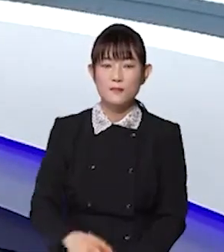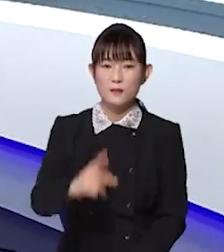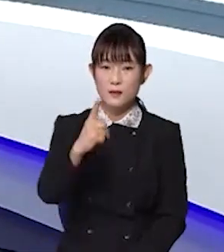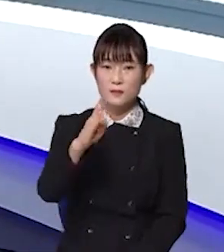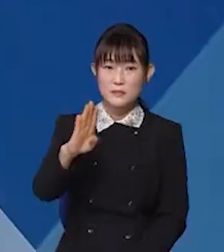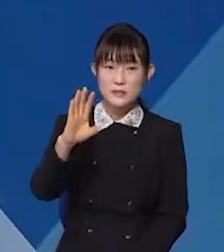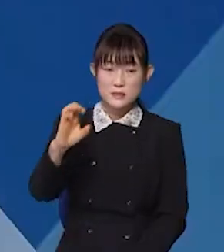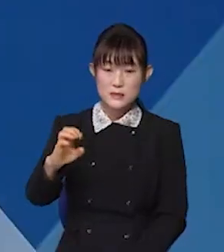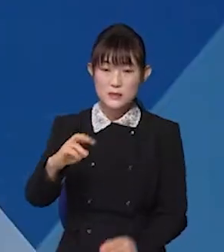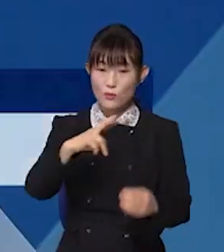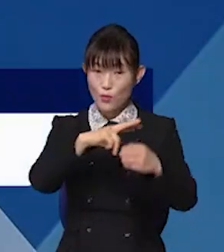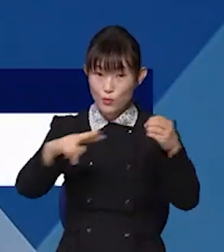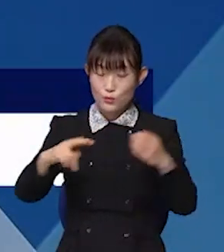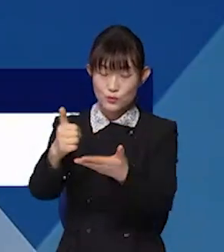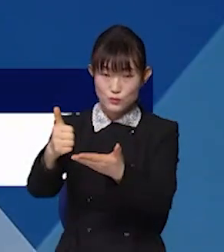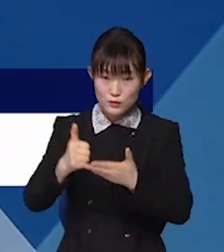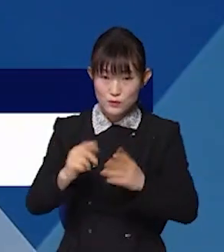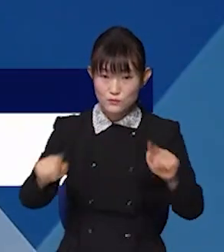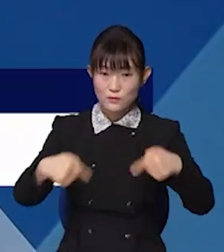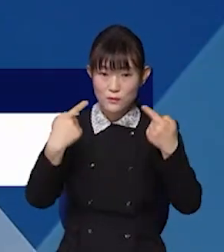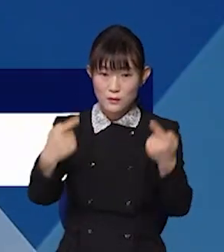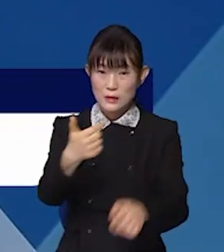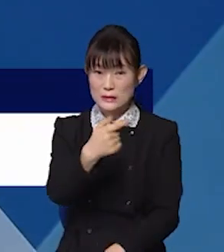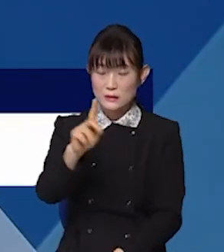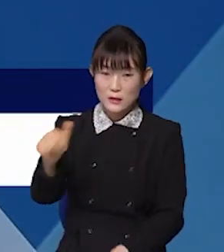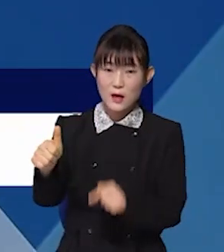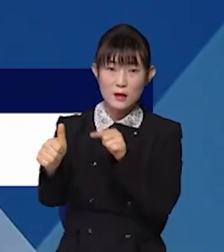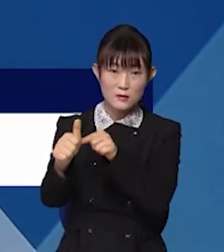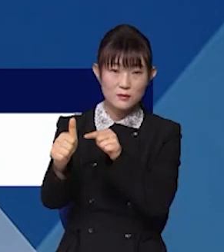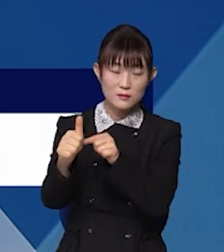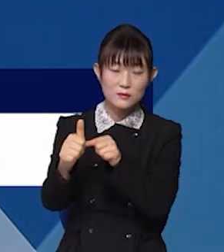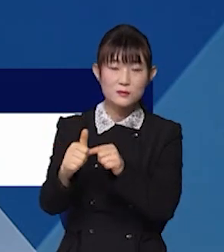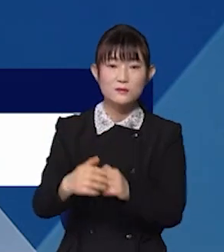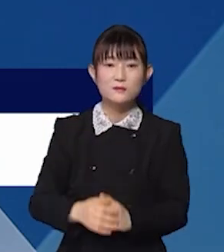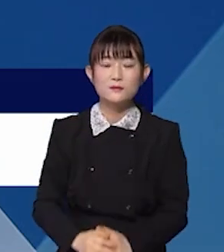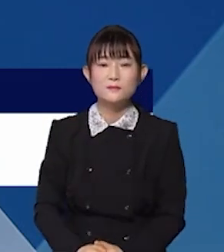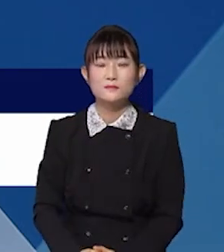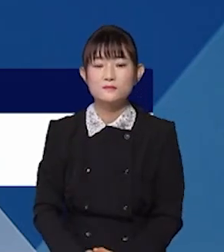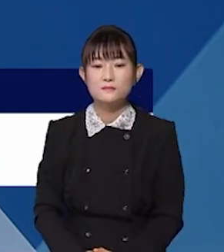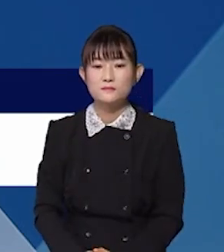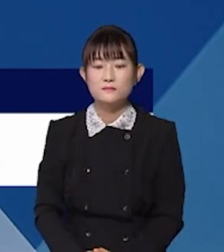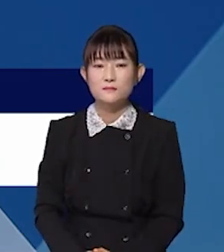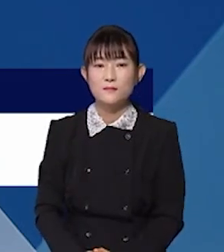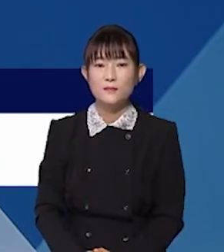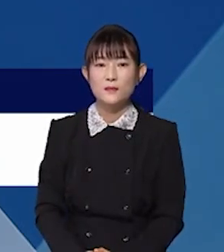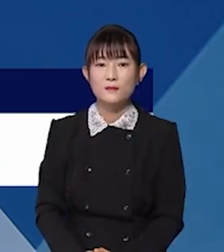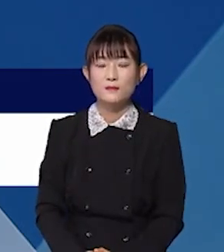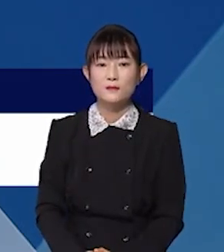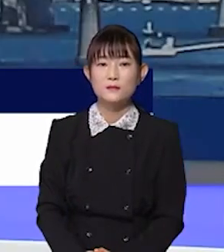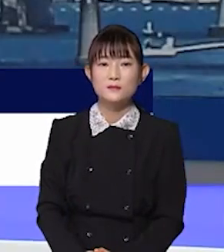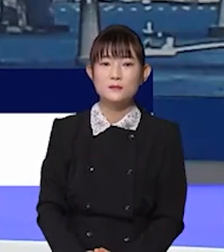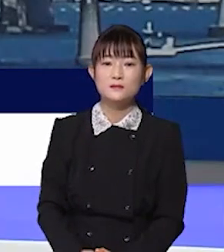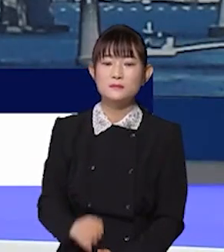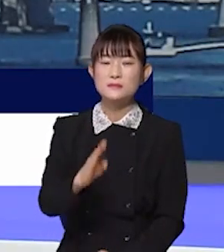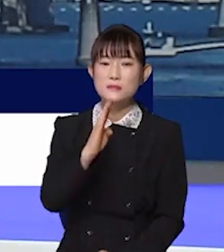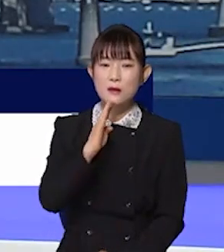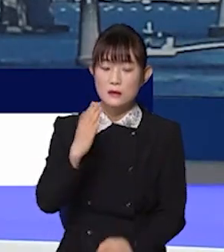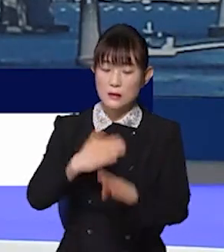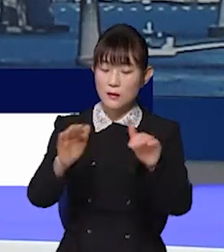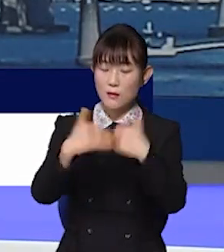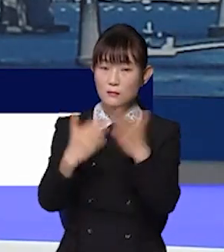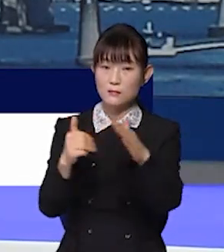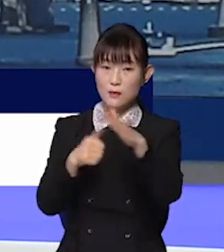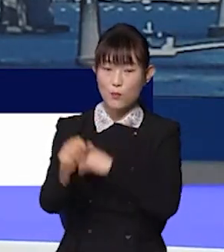KBC 여의도 초대석에 출연한 나경원 대통령 직속 저출산 고령사회위원회 부위원장이 사실상